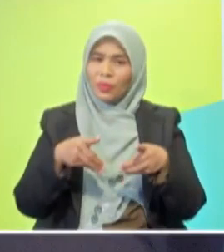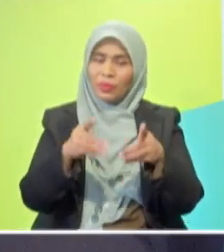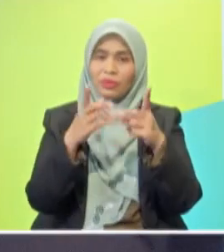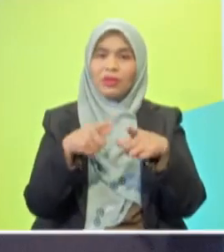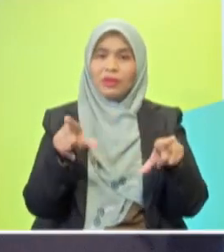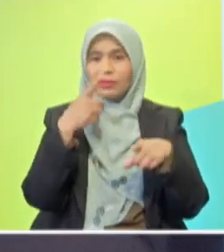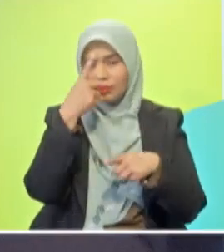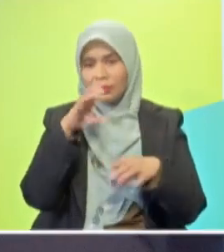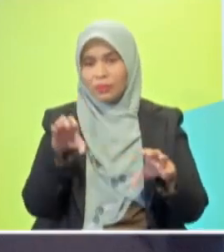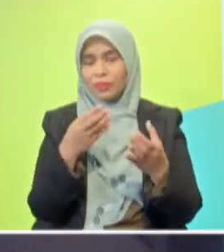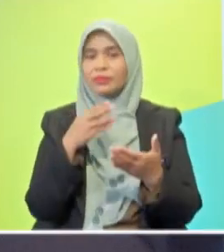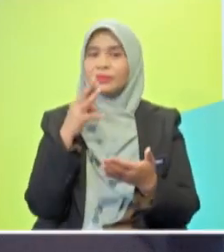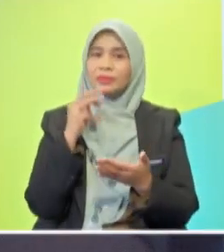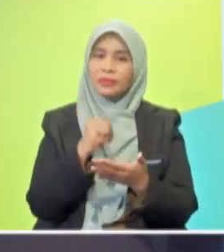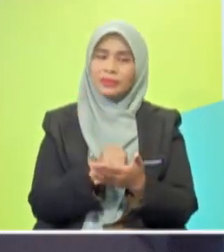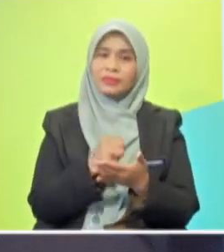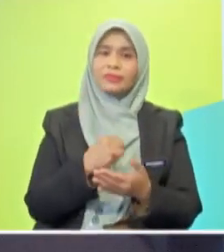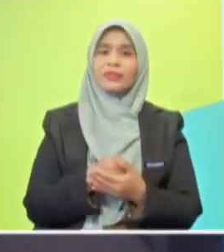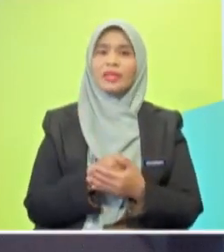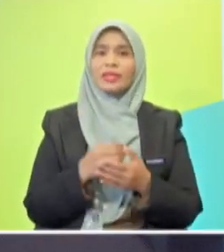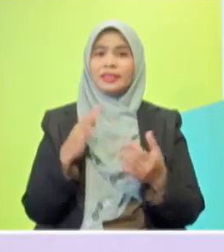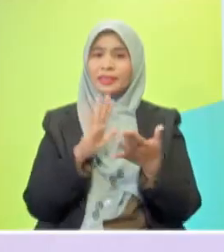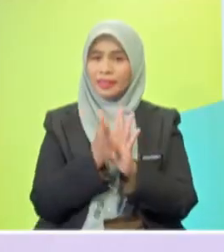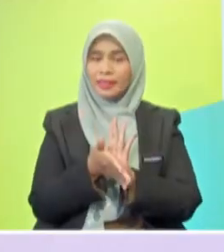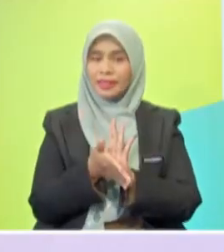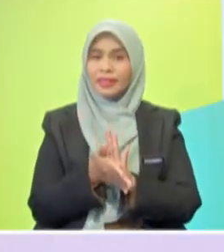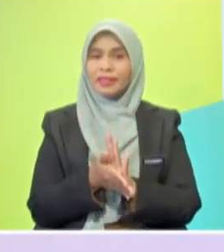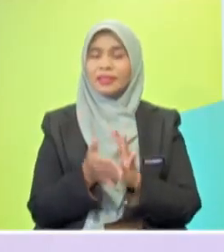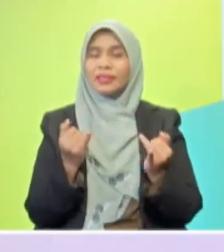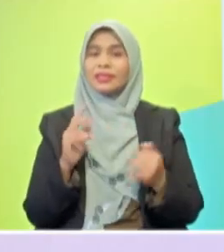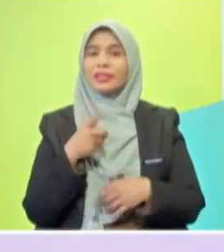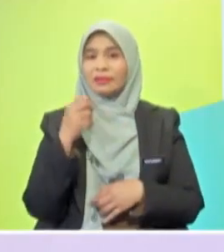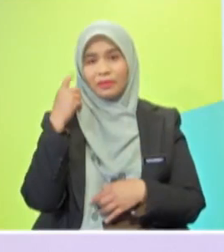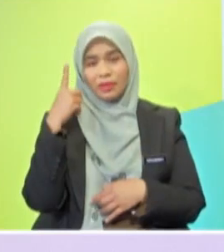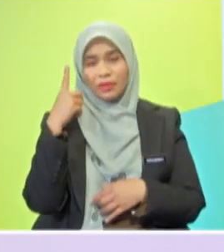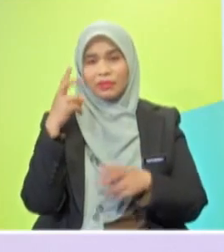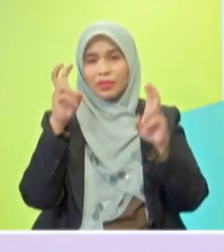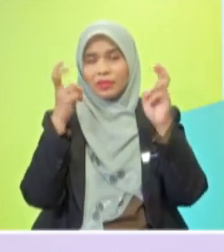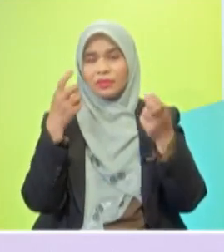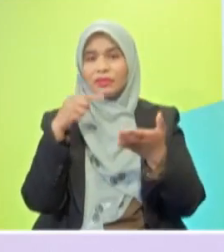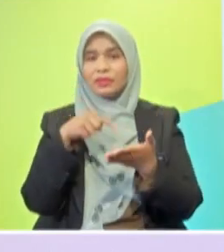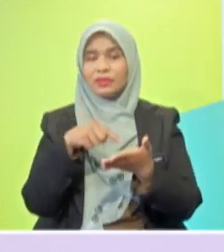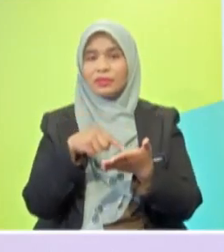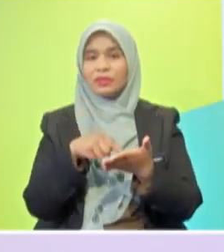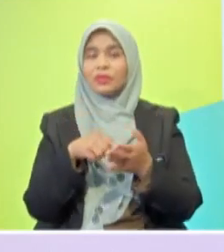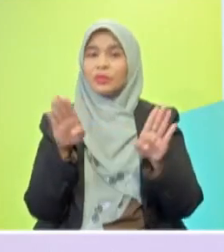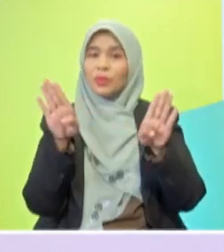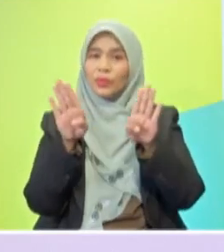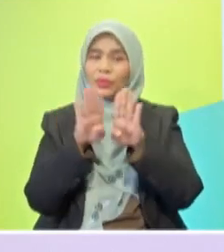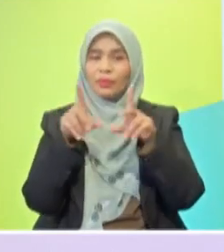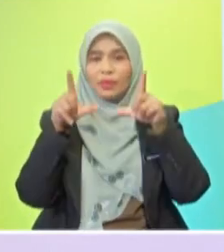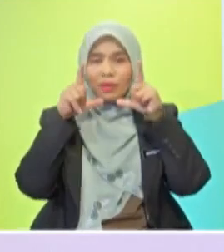melakukan maksiat. Jadi dekat sini kita faham, jadi topik yang kita nak belajar hari ini iaitu menutup aurat,